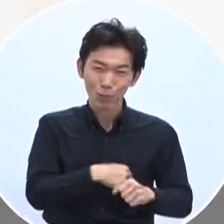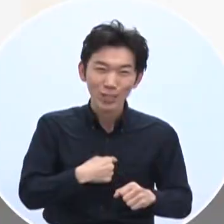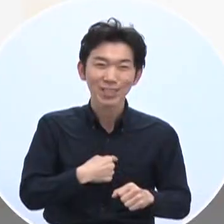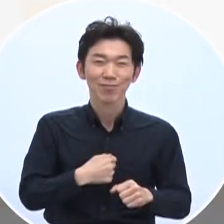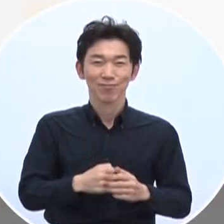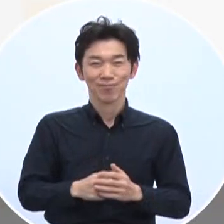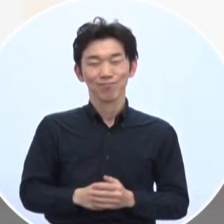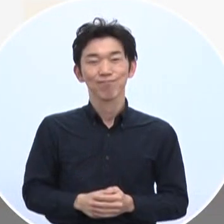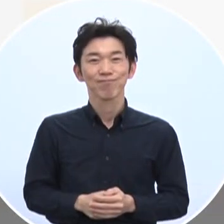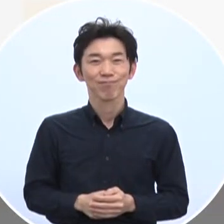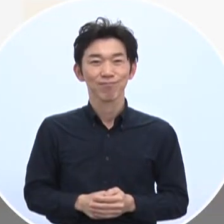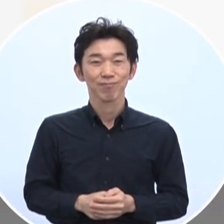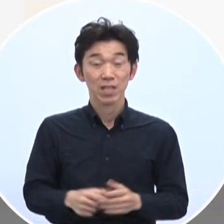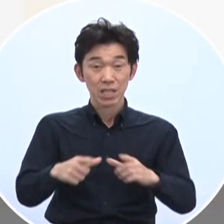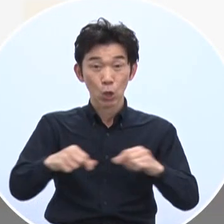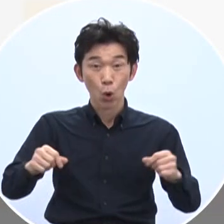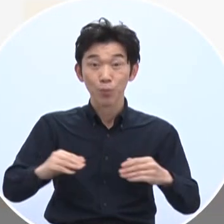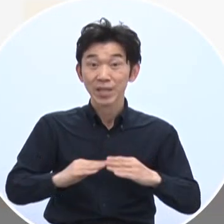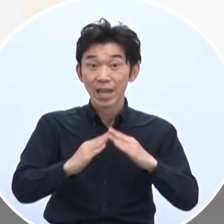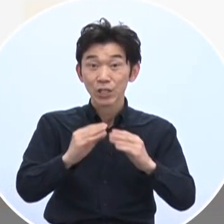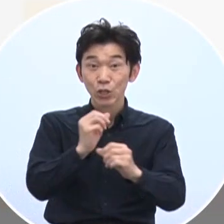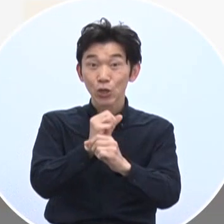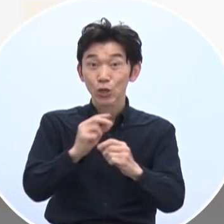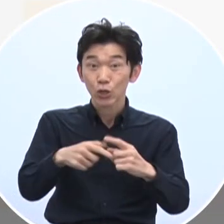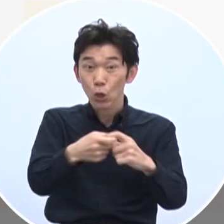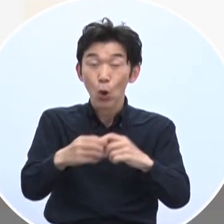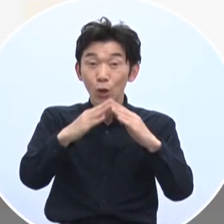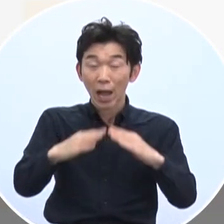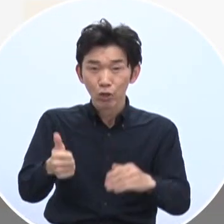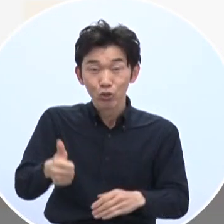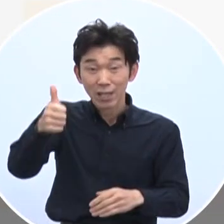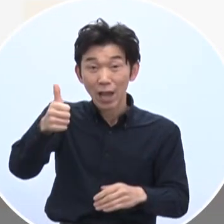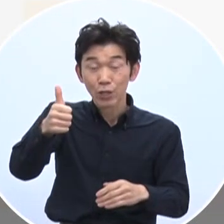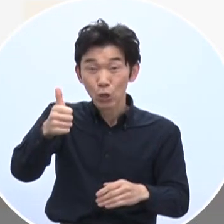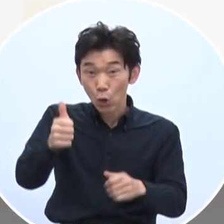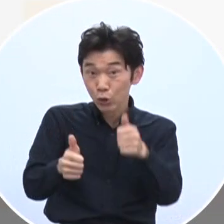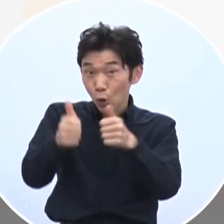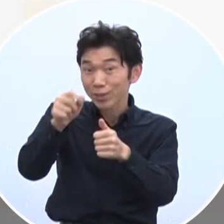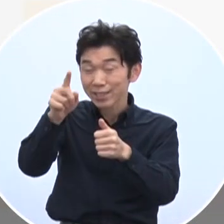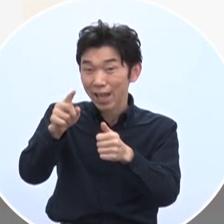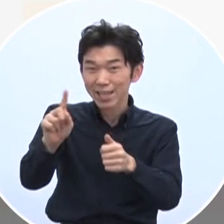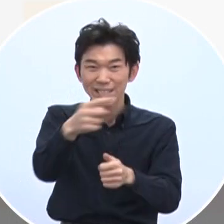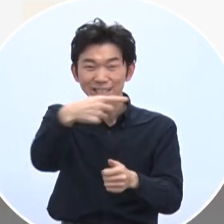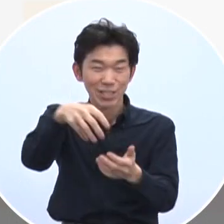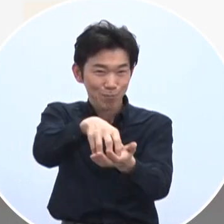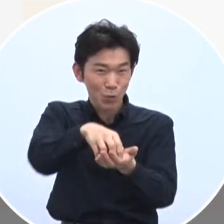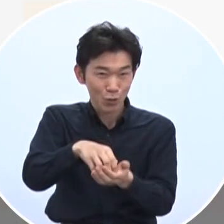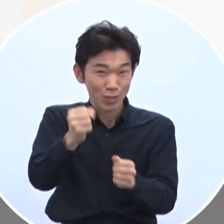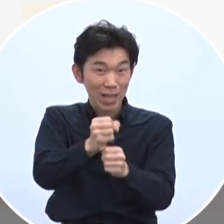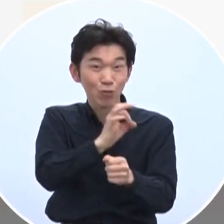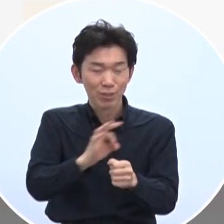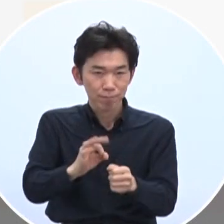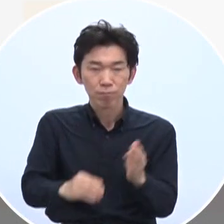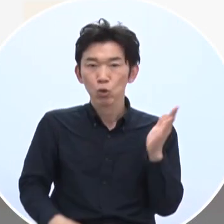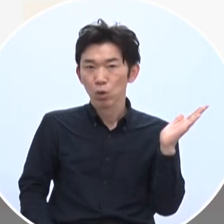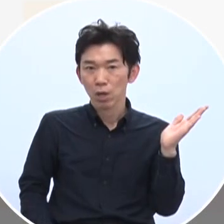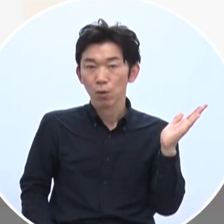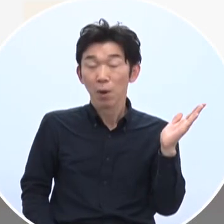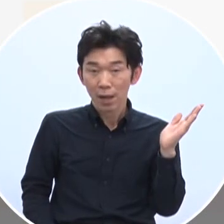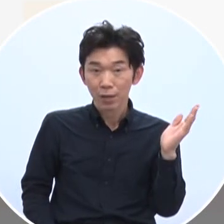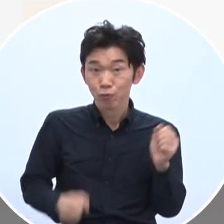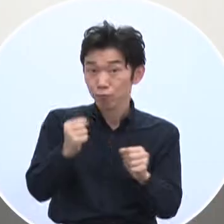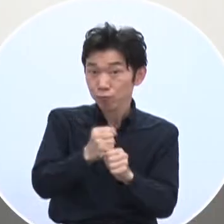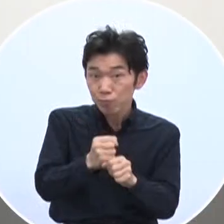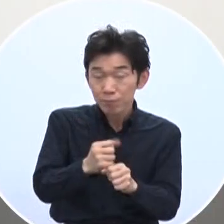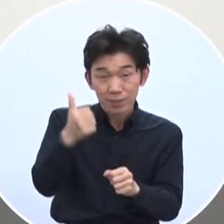ました。 日本建築協会主催競技で1位を受賞した作品です。これを提案したのは林さん